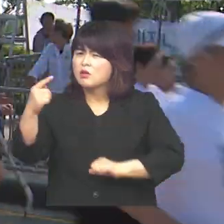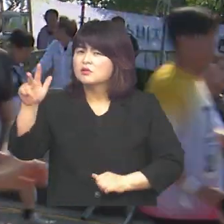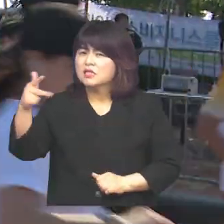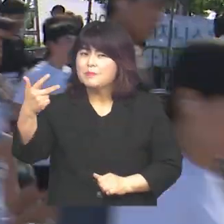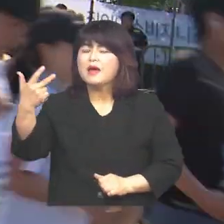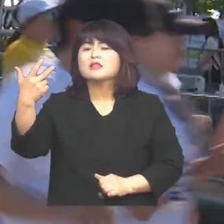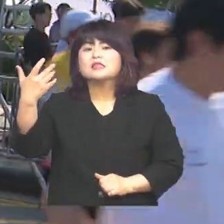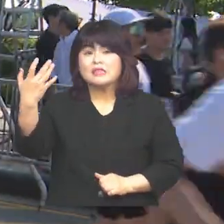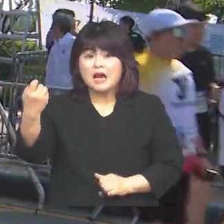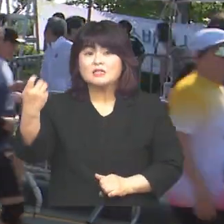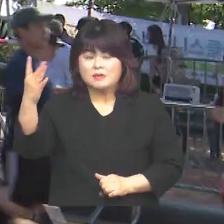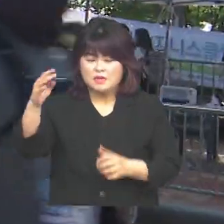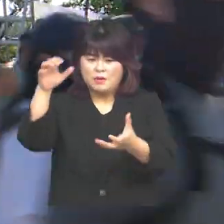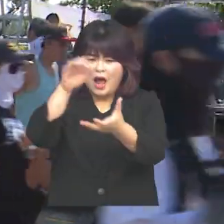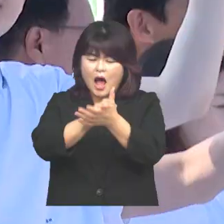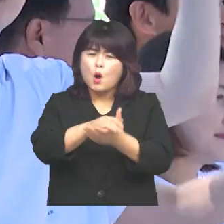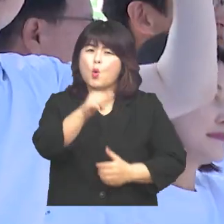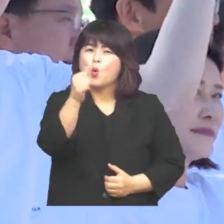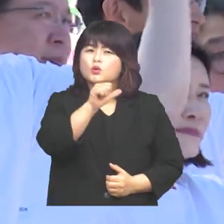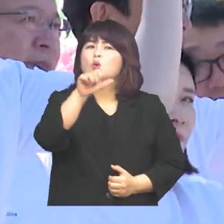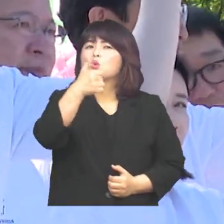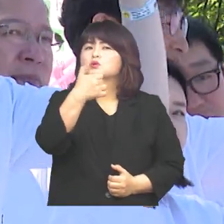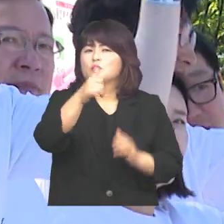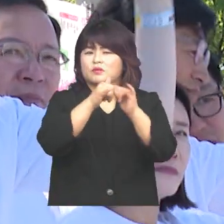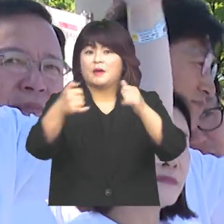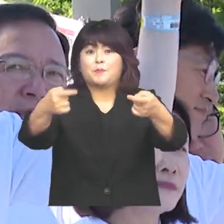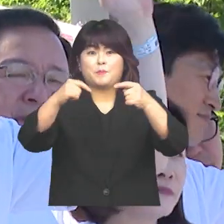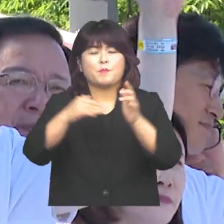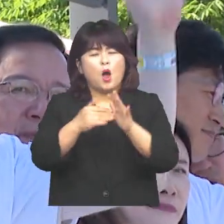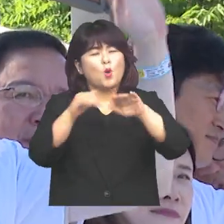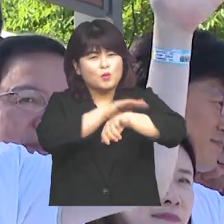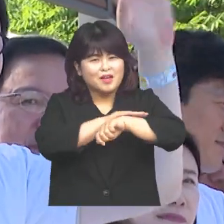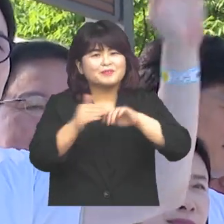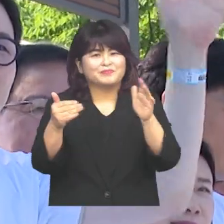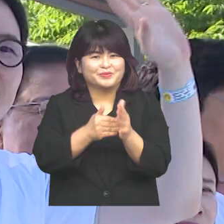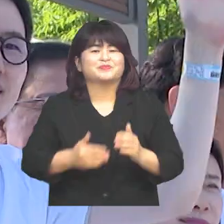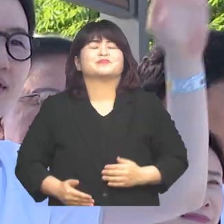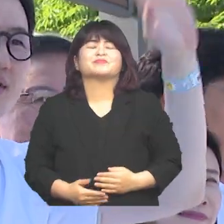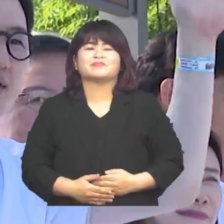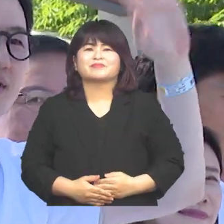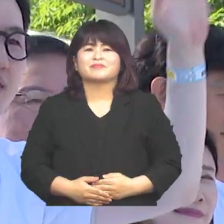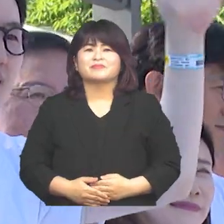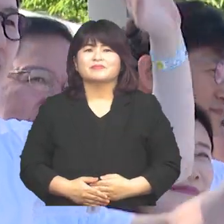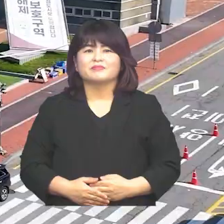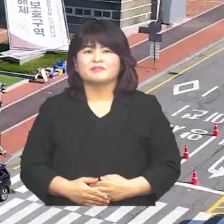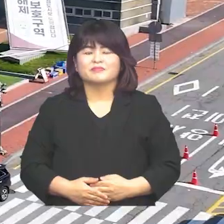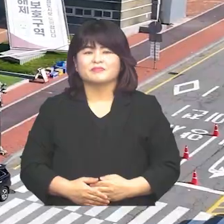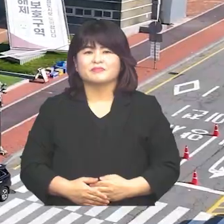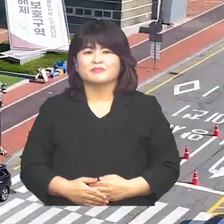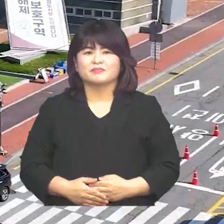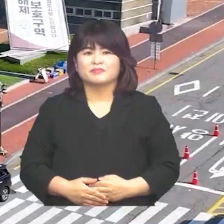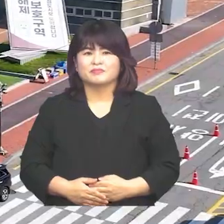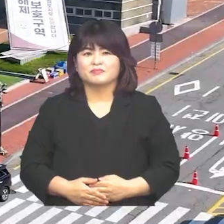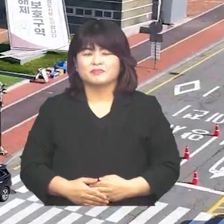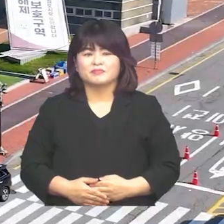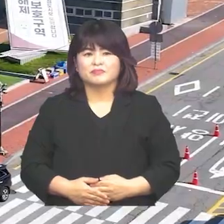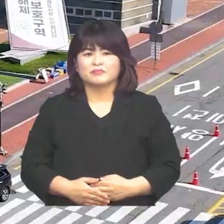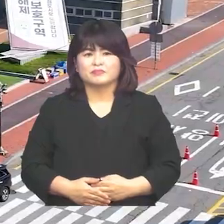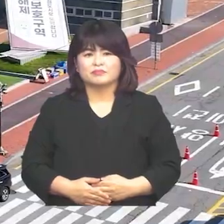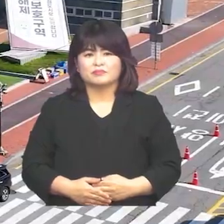부문 1,741명을 포함해 총 5,055명의 시민이 참가해 성황을 이뤘습니다.